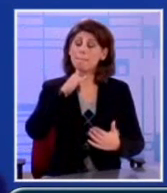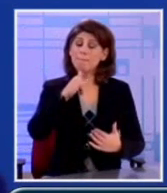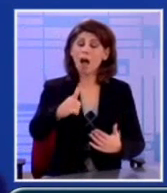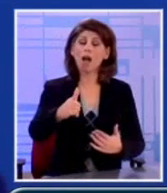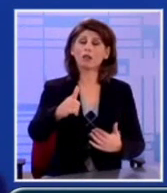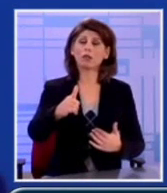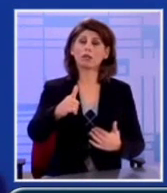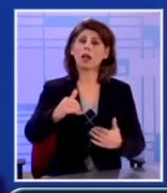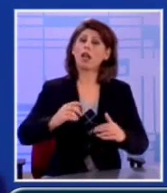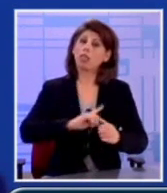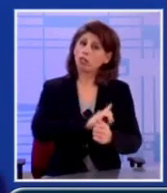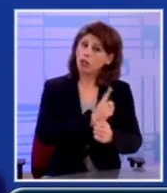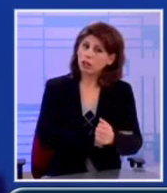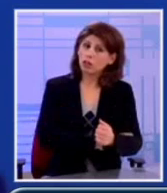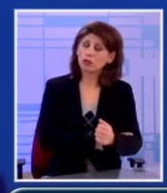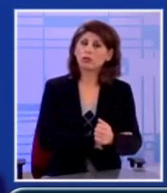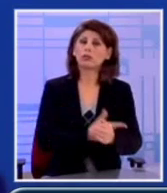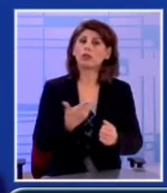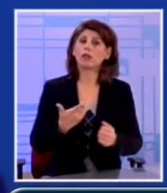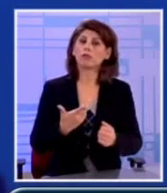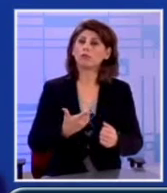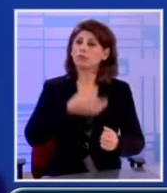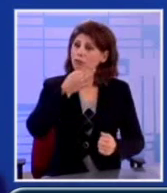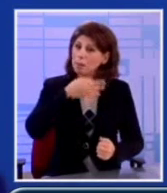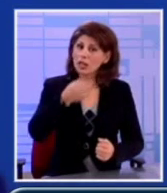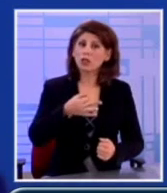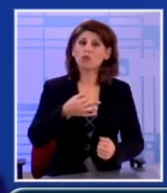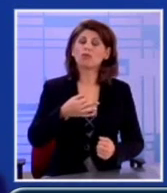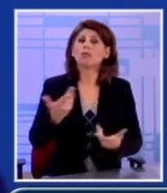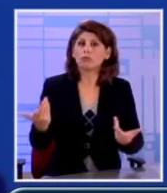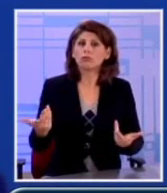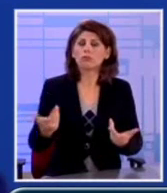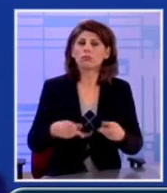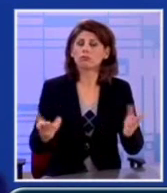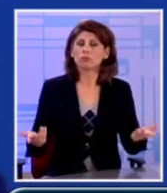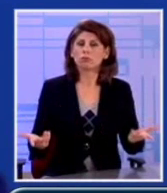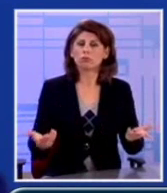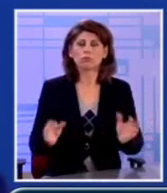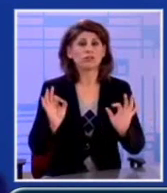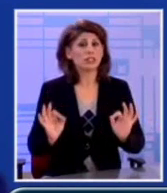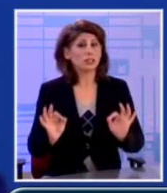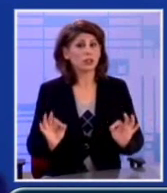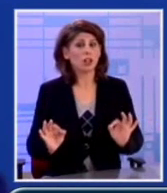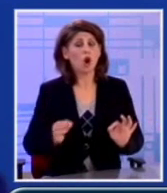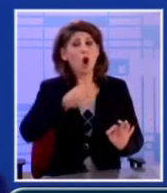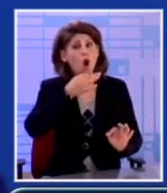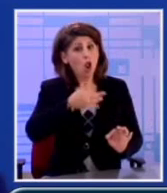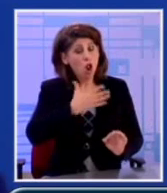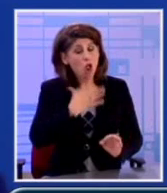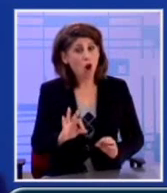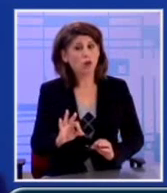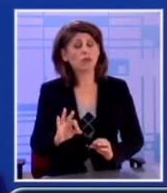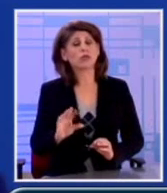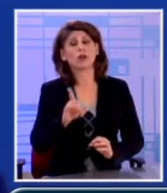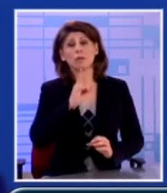τη δυνατότητα σε εκείνους που τη διατυπώνουν να τη διατυπώνουν. Είναι άλλωστε ο λόγος για τον οποίο, όπως